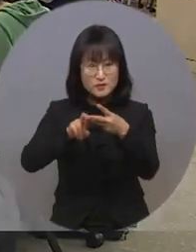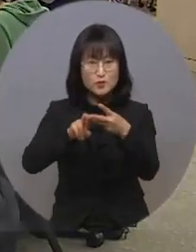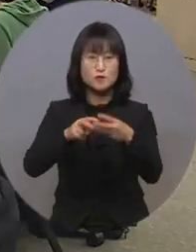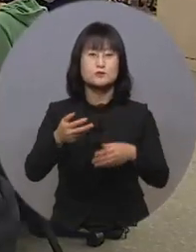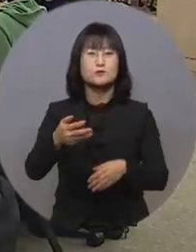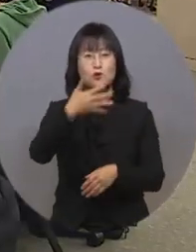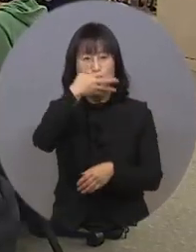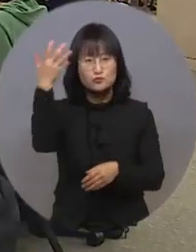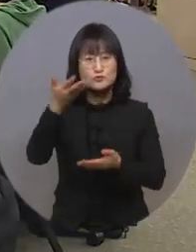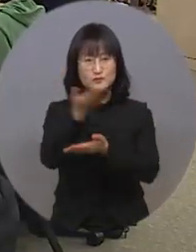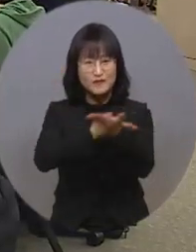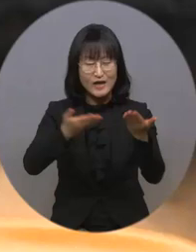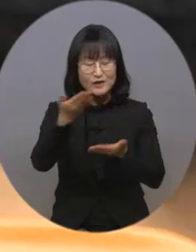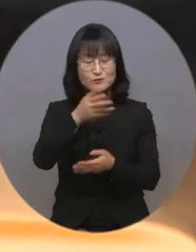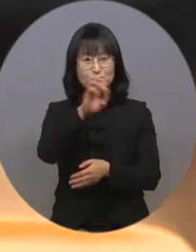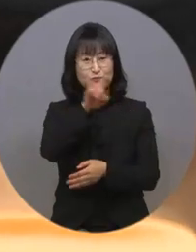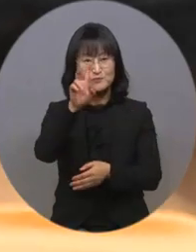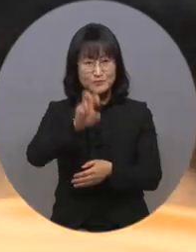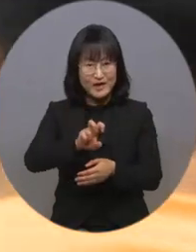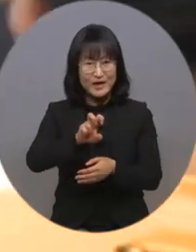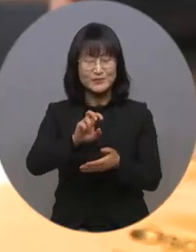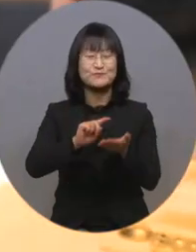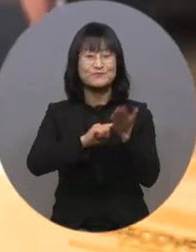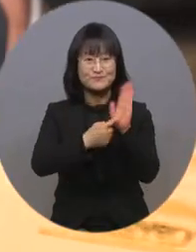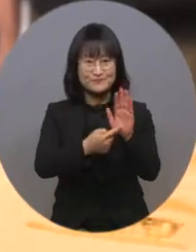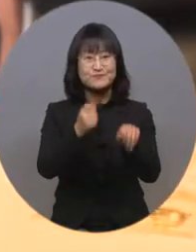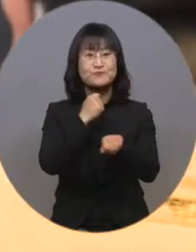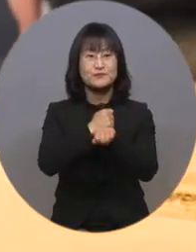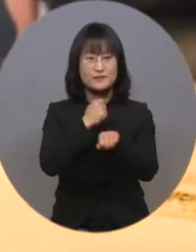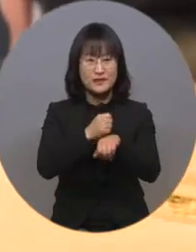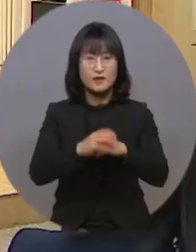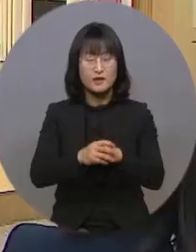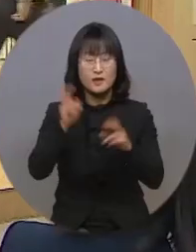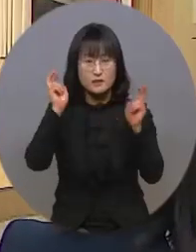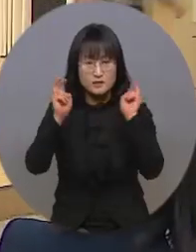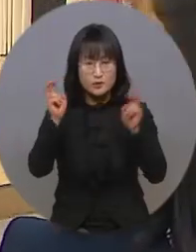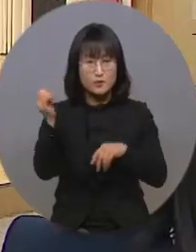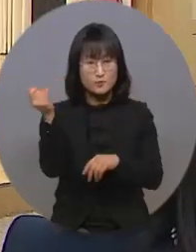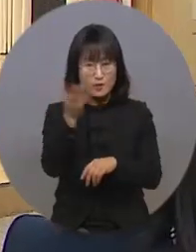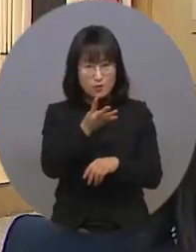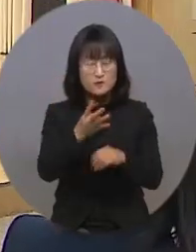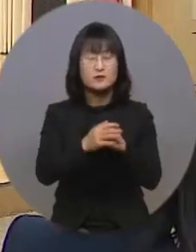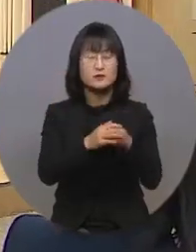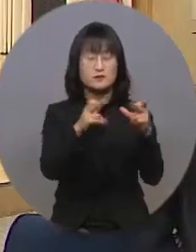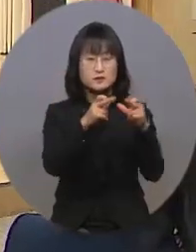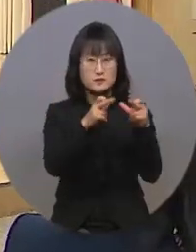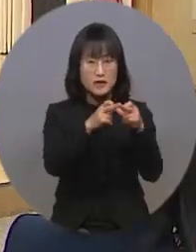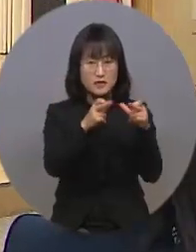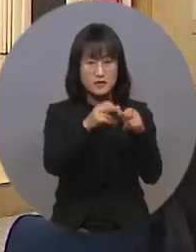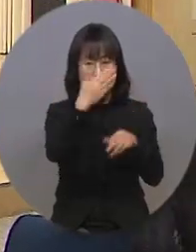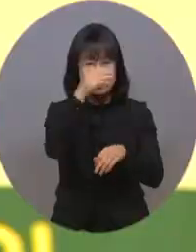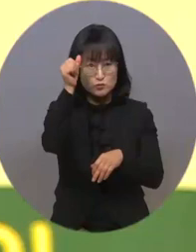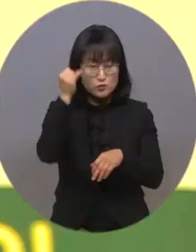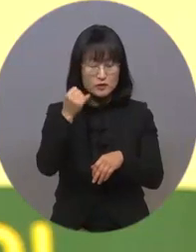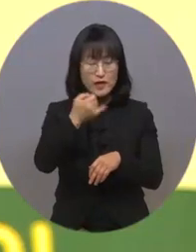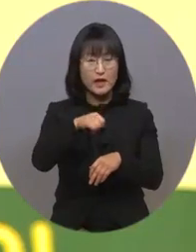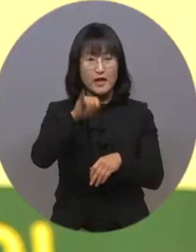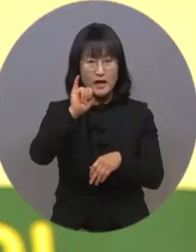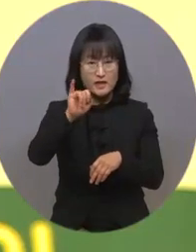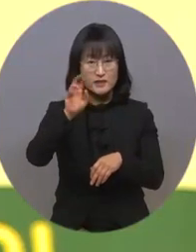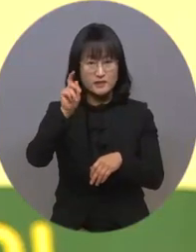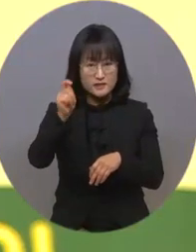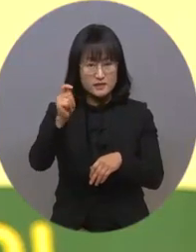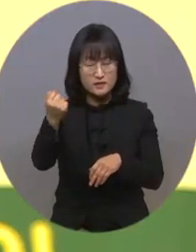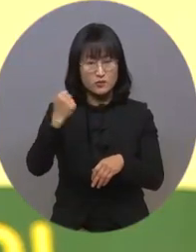열었습니다. 꿈나눔팜은 한국증권금융 꿈나눔재단이 장애 청소년들의 IT 역량 강화, 4차 산업